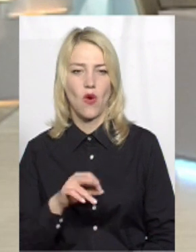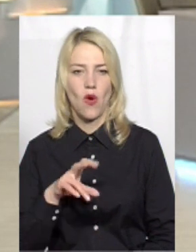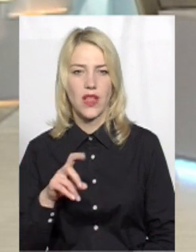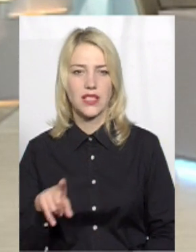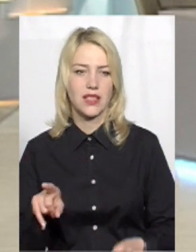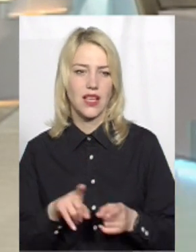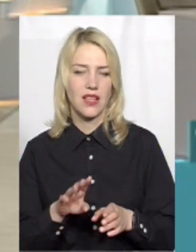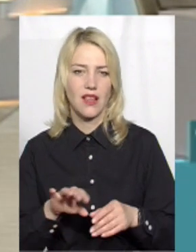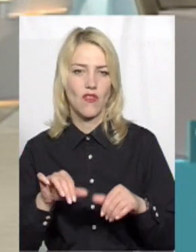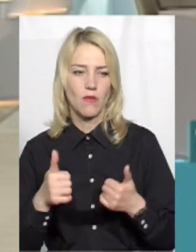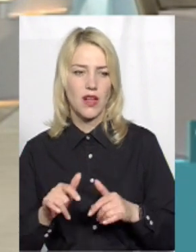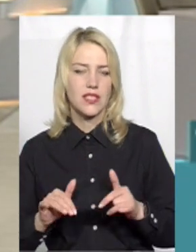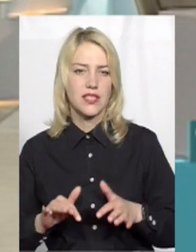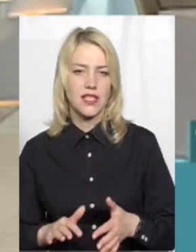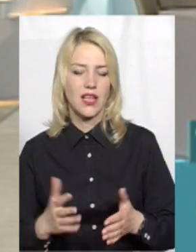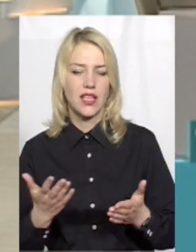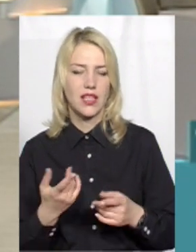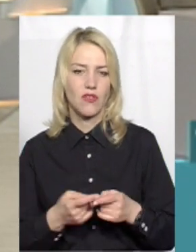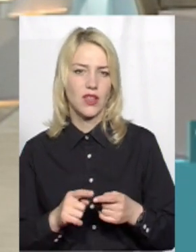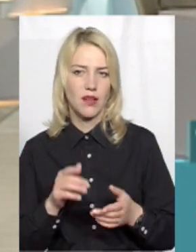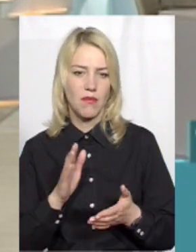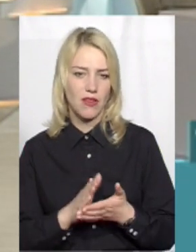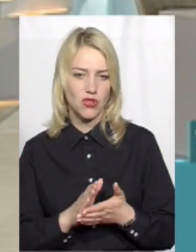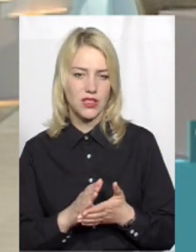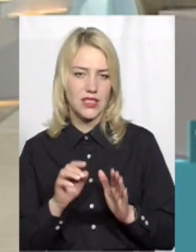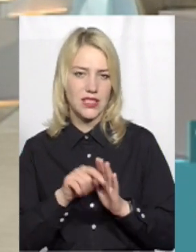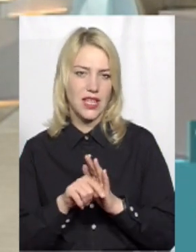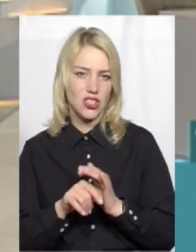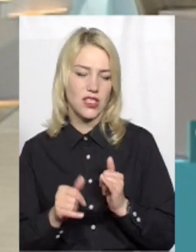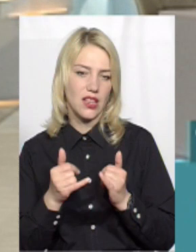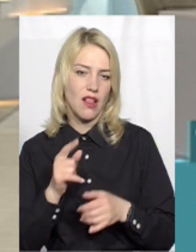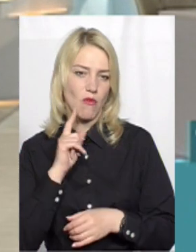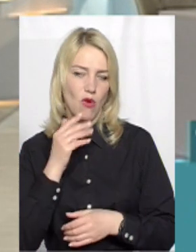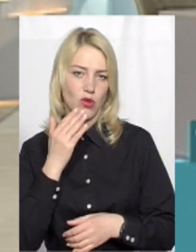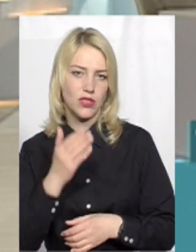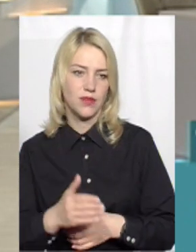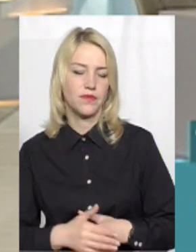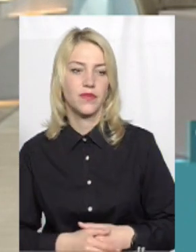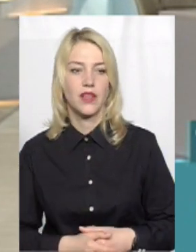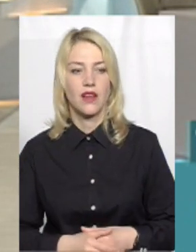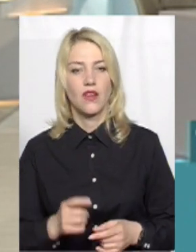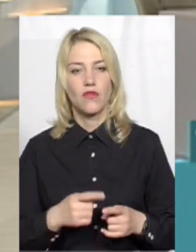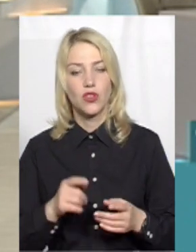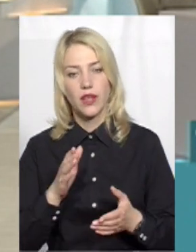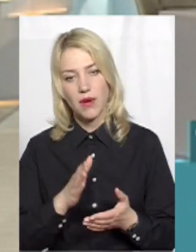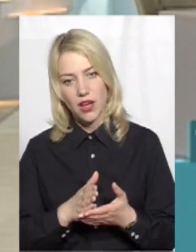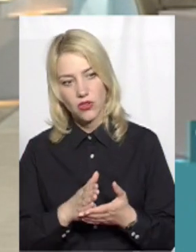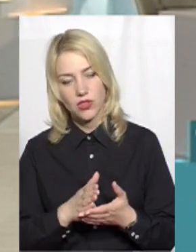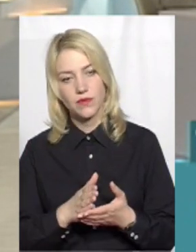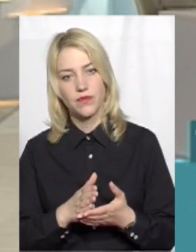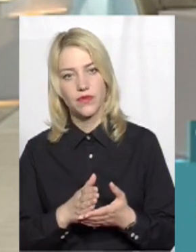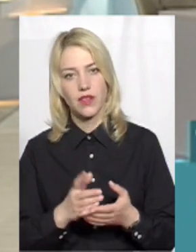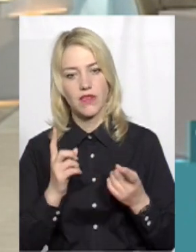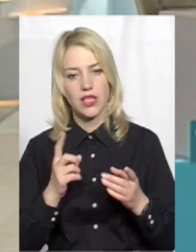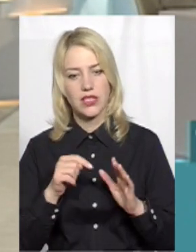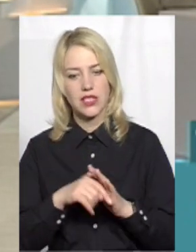Олександр, ось такі неформальні заходи. Яке вони мають значення для молоді? Вони мають